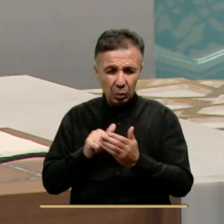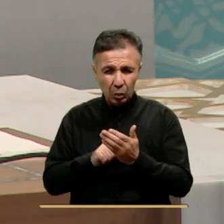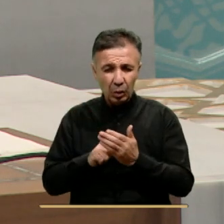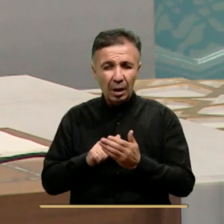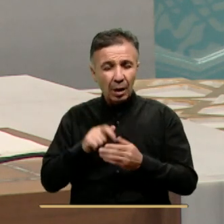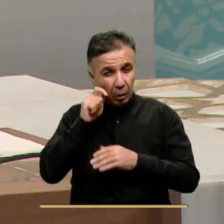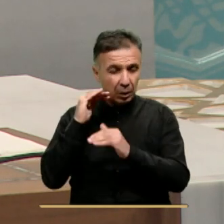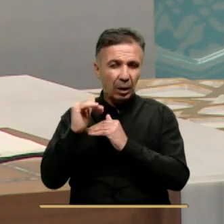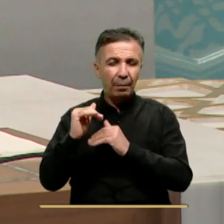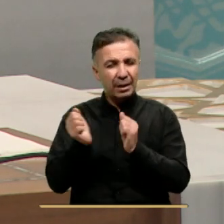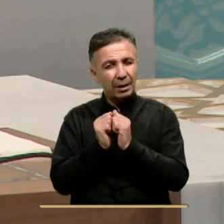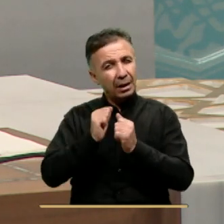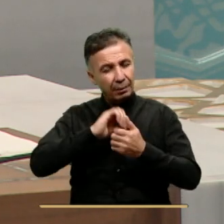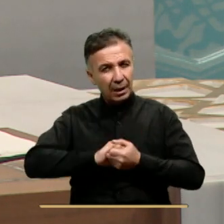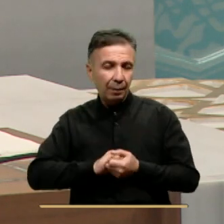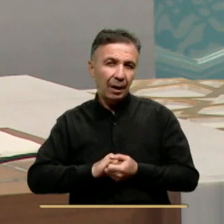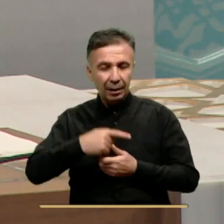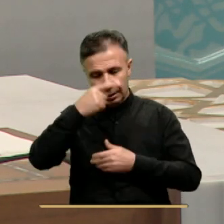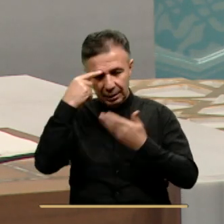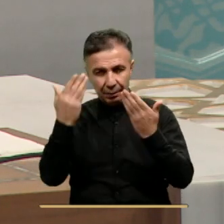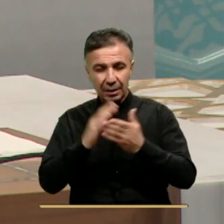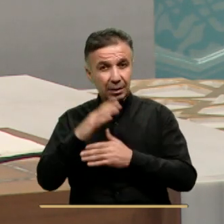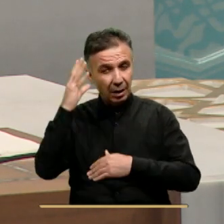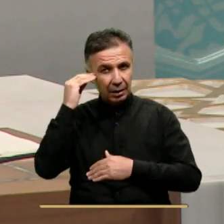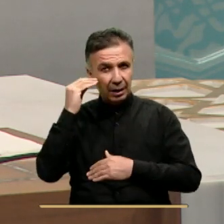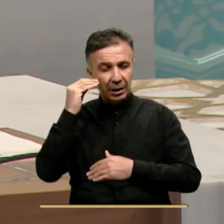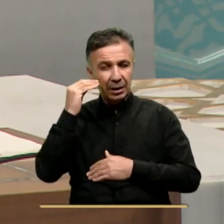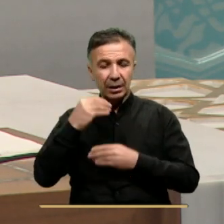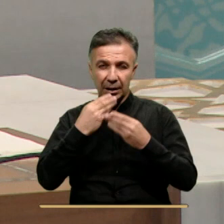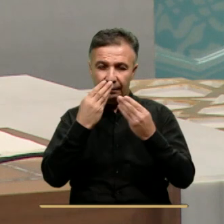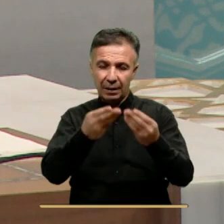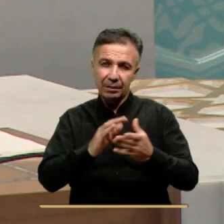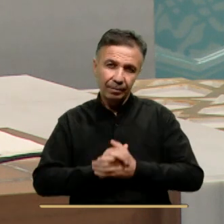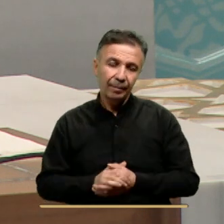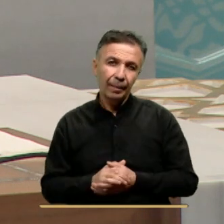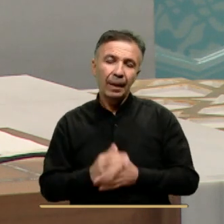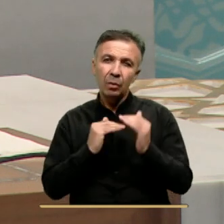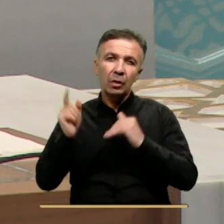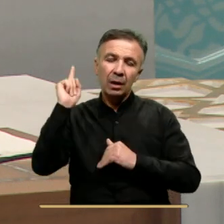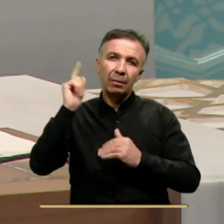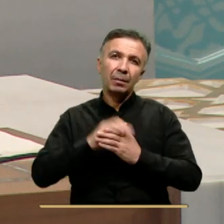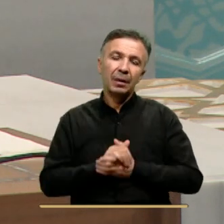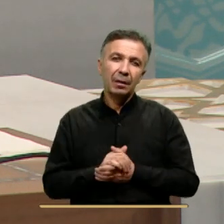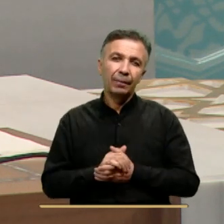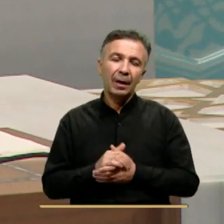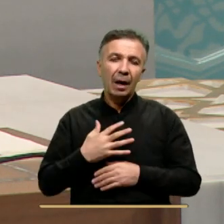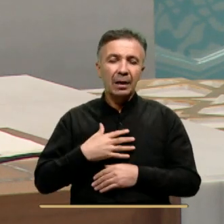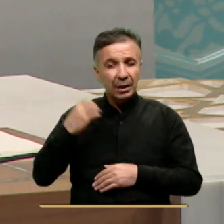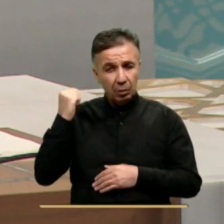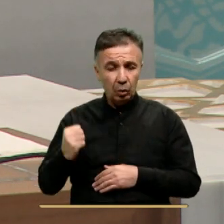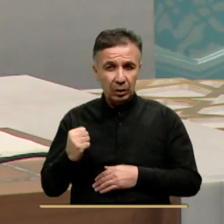Ümmeti Muhammed'e birlik ve beraberlik feraset ve Basiret lütfe eylesin Yüce Rabbimiz Hz